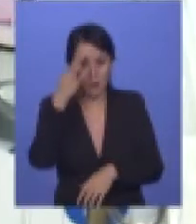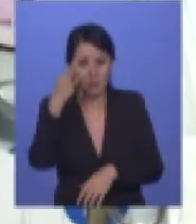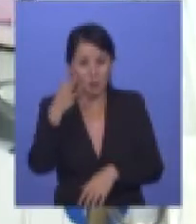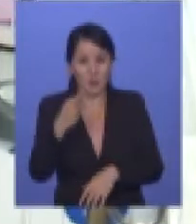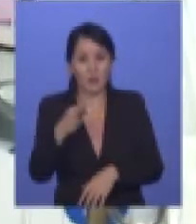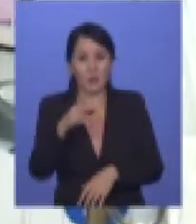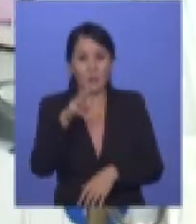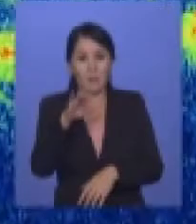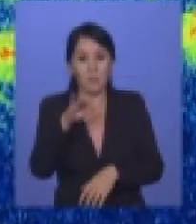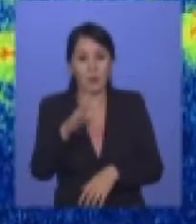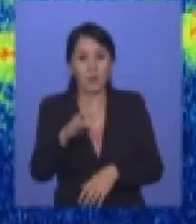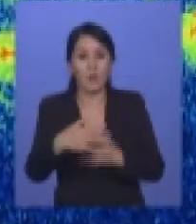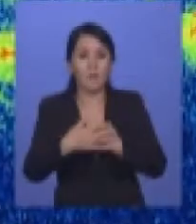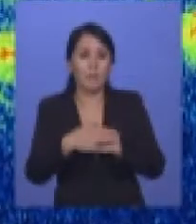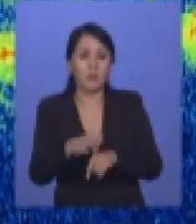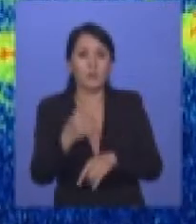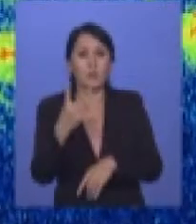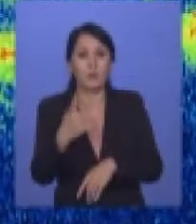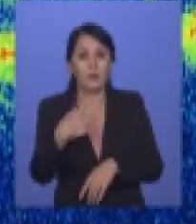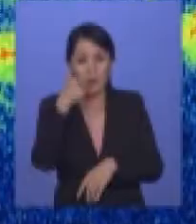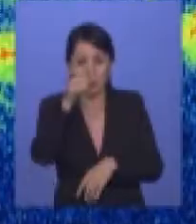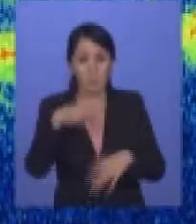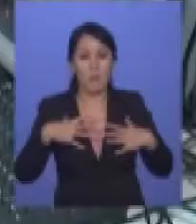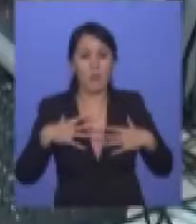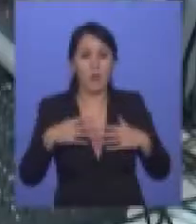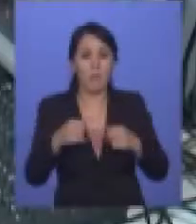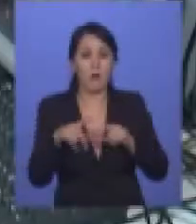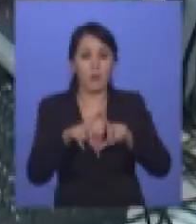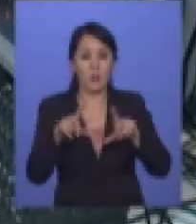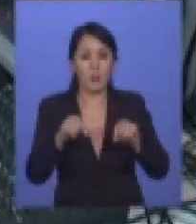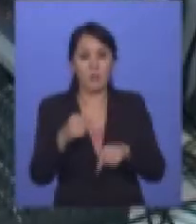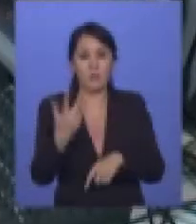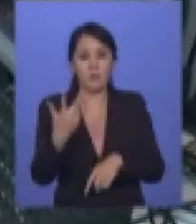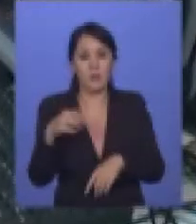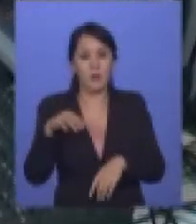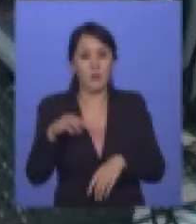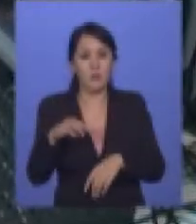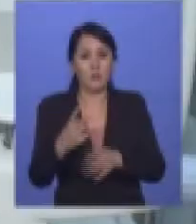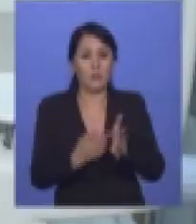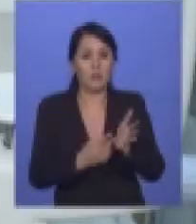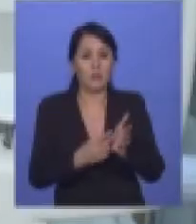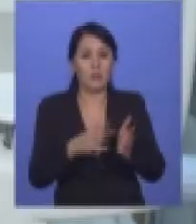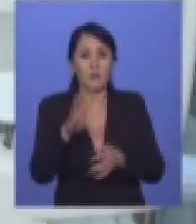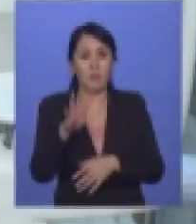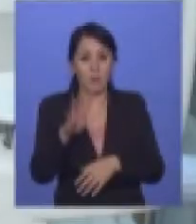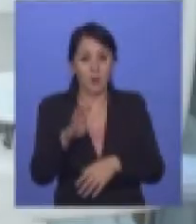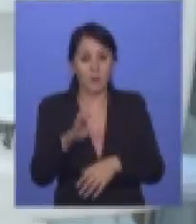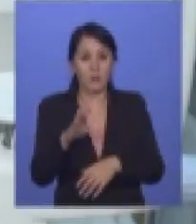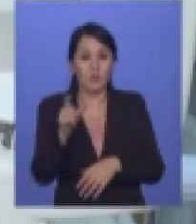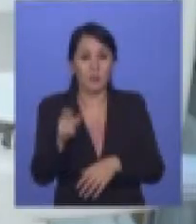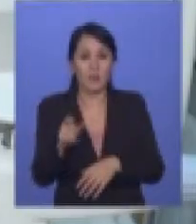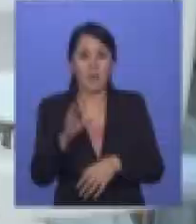офтальмолог Любовь Леонтьева қалаған. 23 жыл ішінде денсаулық сақтау мекемесінде 30 мыңнан астам отаны жасап, 400 мыңнан астам